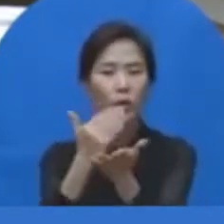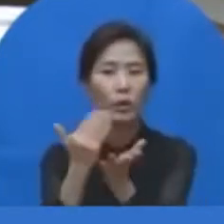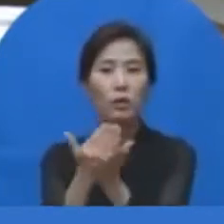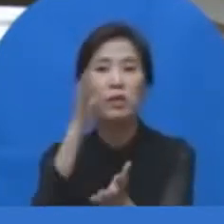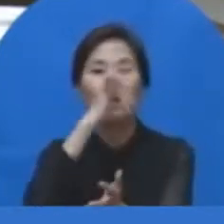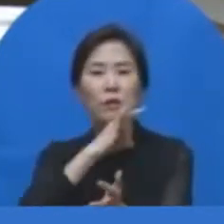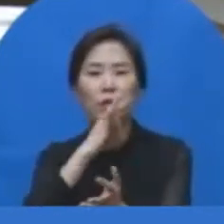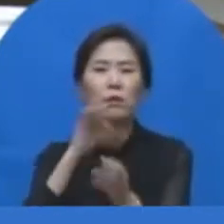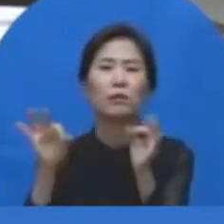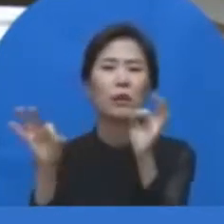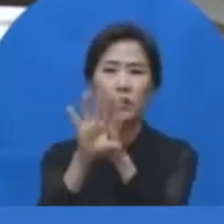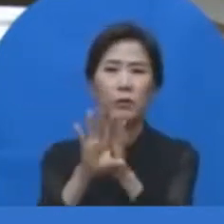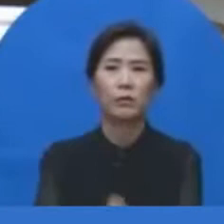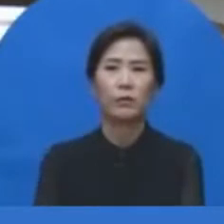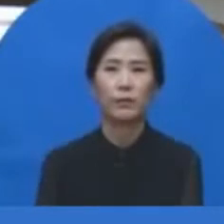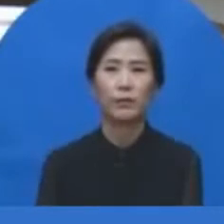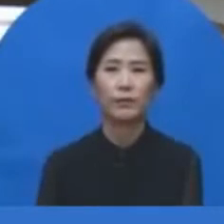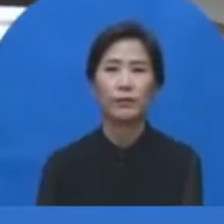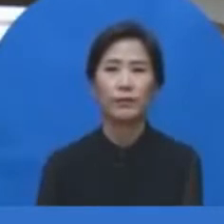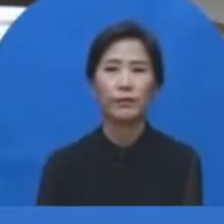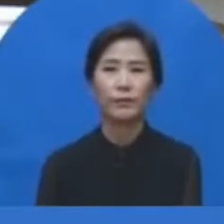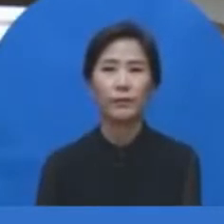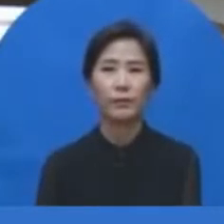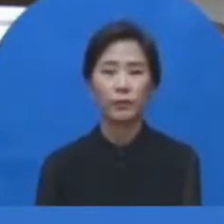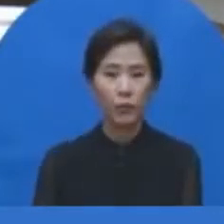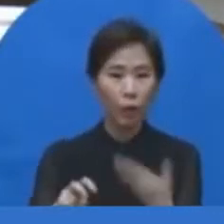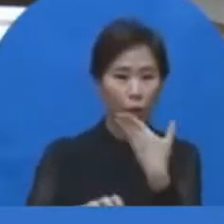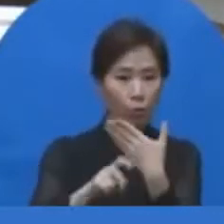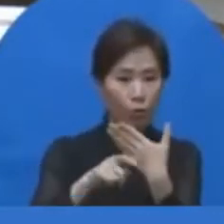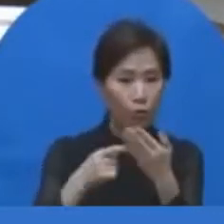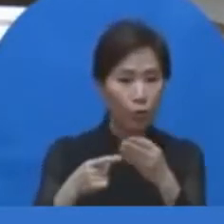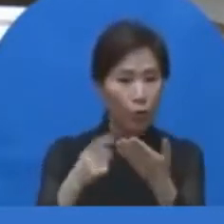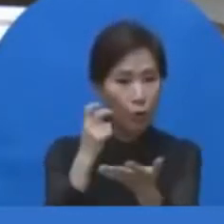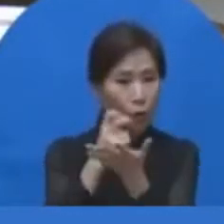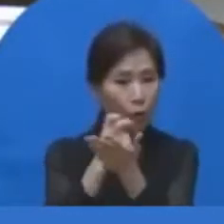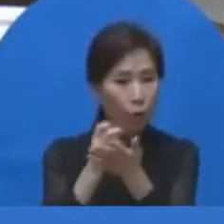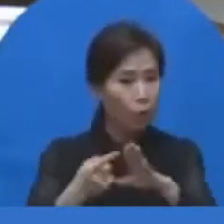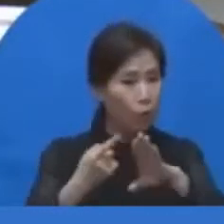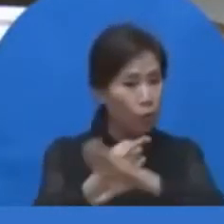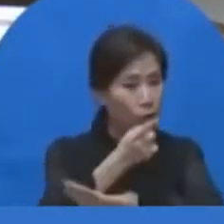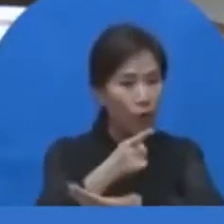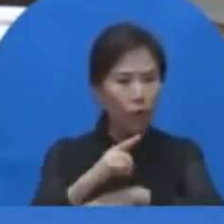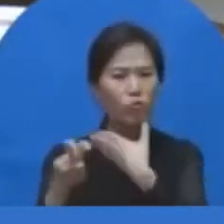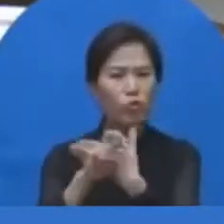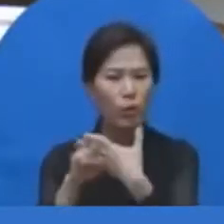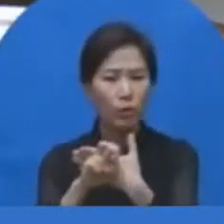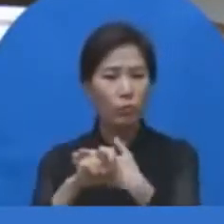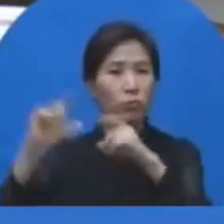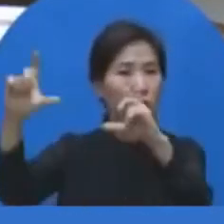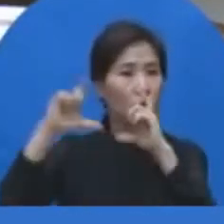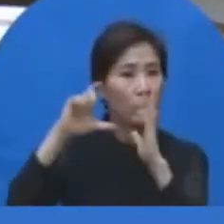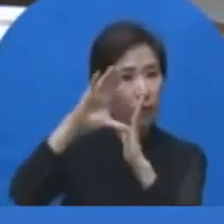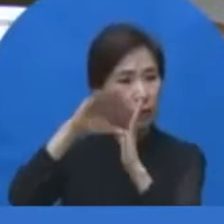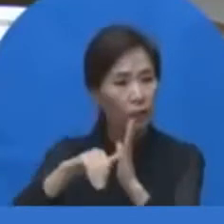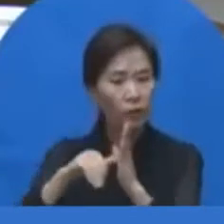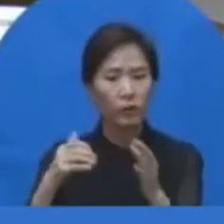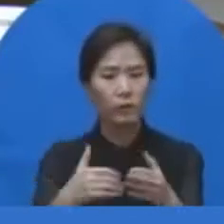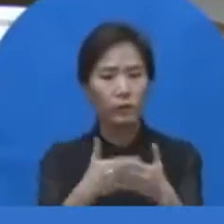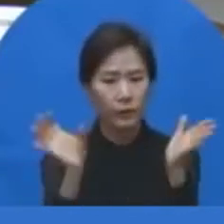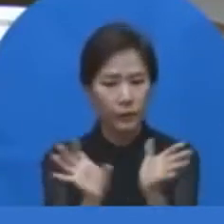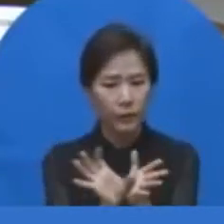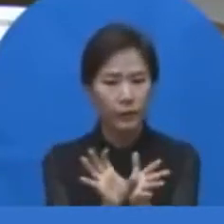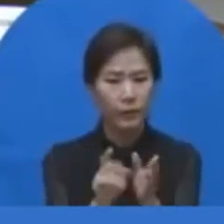상실합니다. 흔히들 법의 노조가 되더라도 단체 교섭이나 단체 협약 체결 같은 일부의 권한을 행사할 수